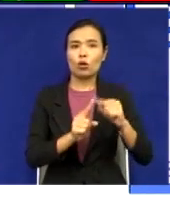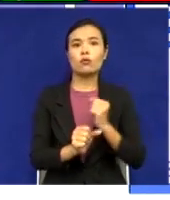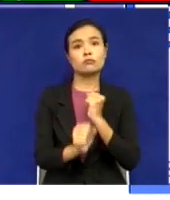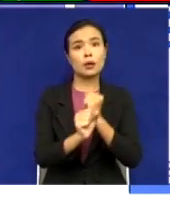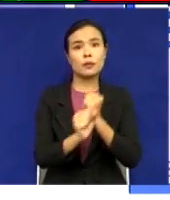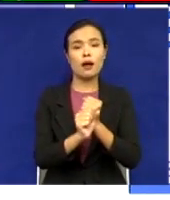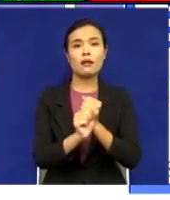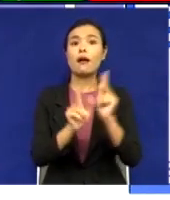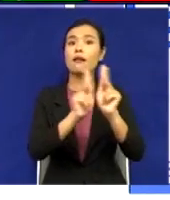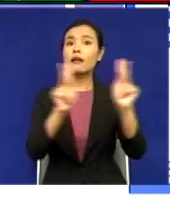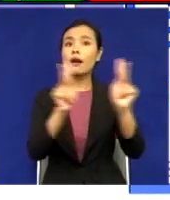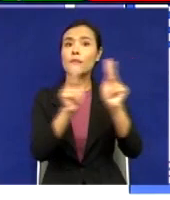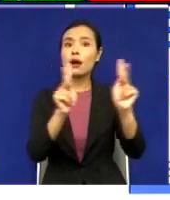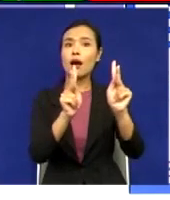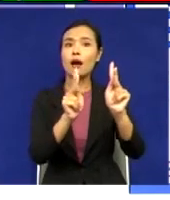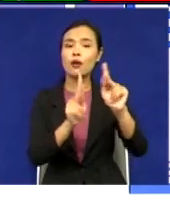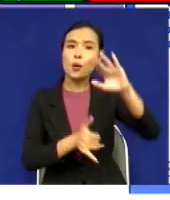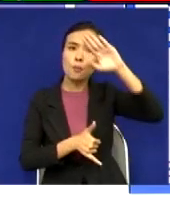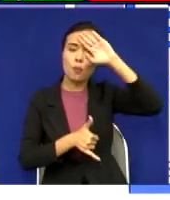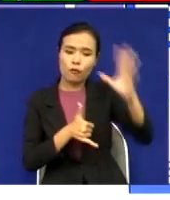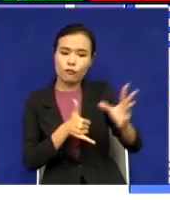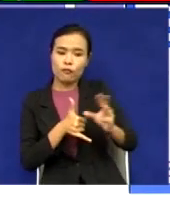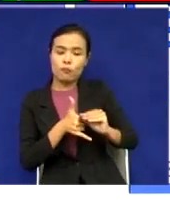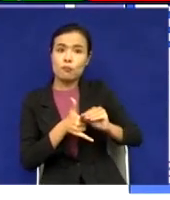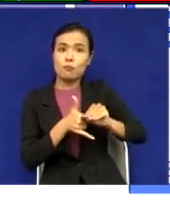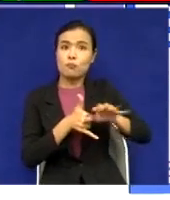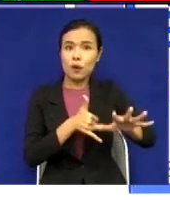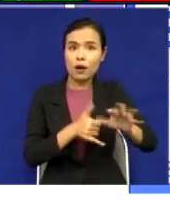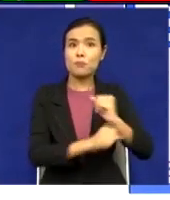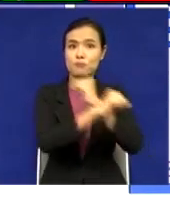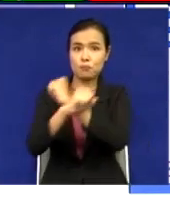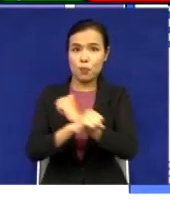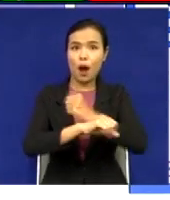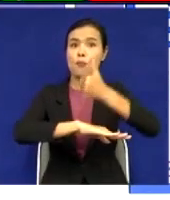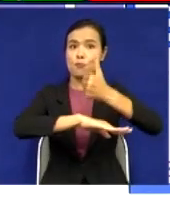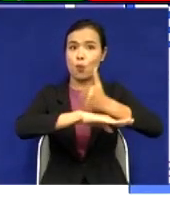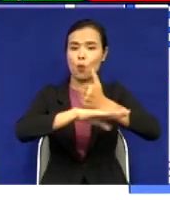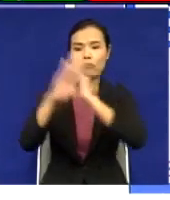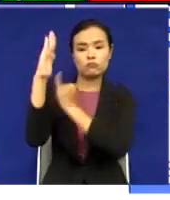การควบคุมโรคติดต่อซึ่งมีท่านผู้ว่าราชการจังหวัดเป็นประธาน